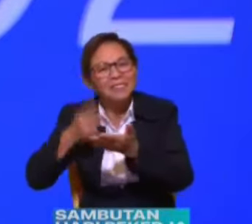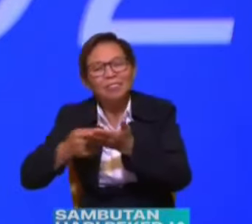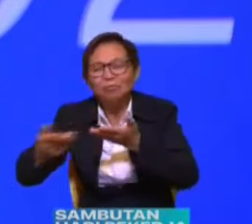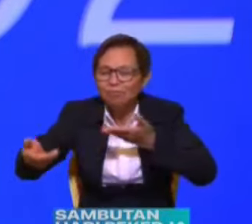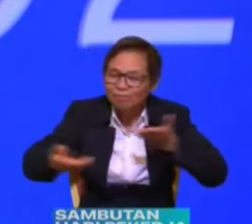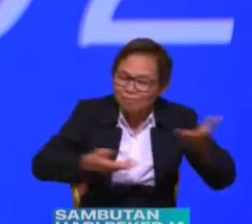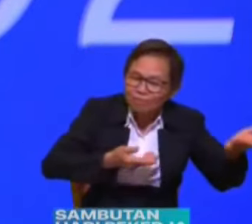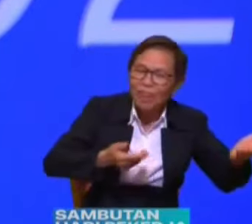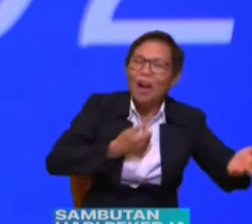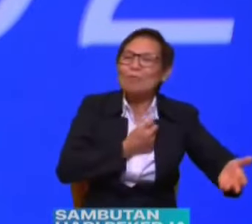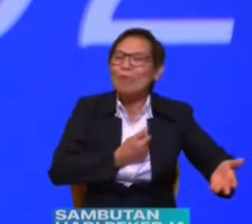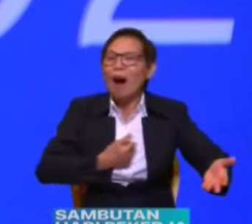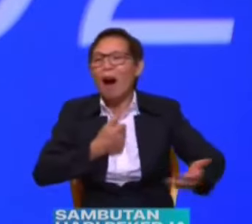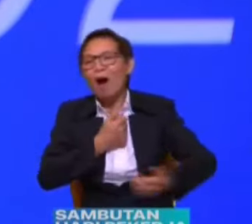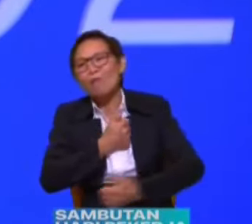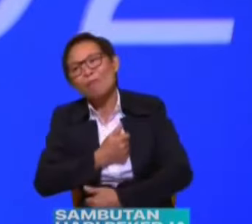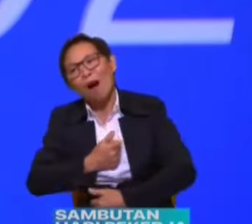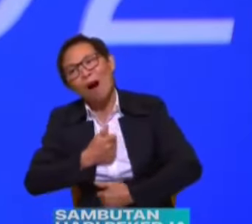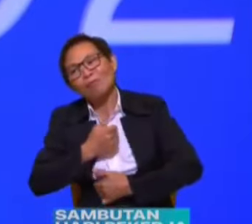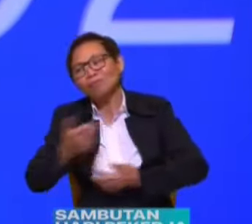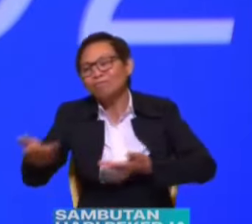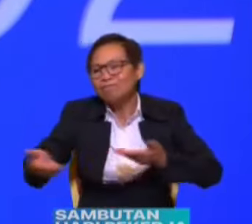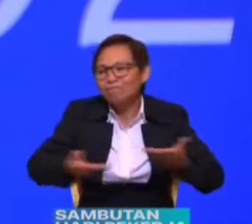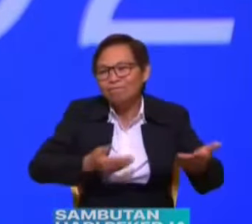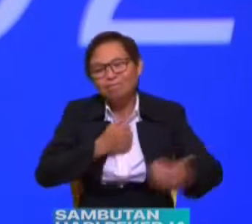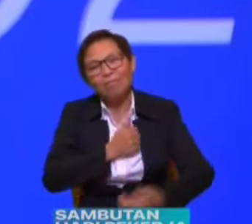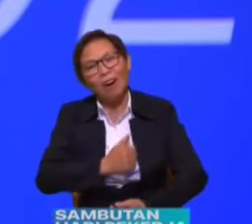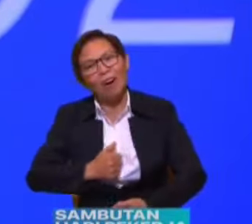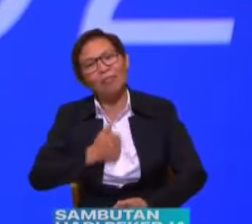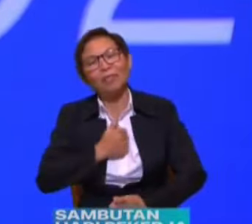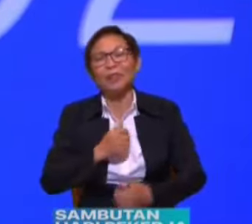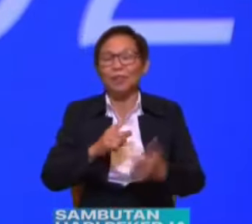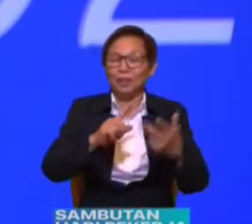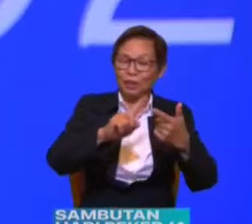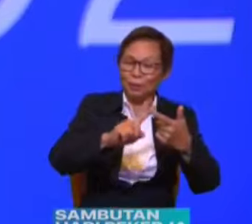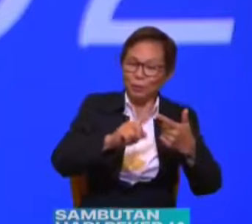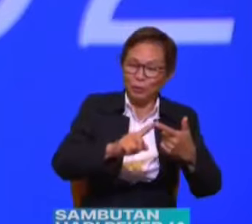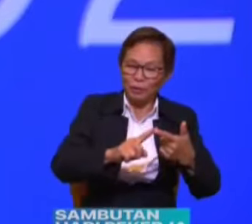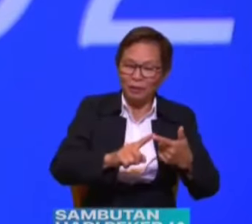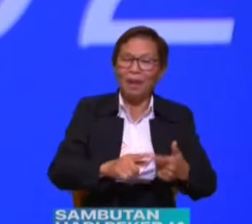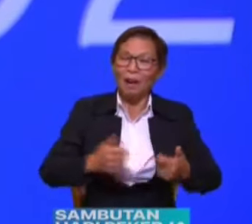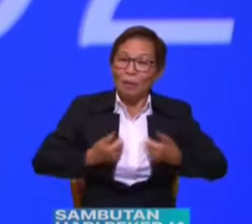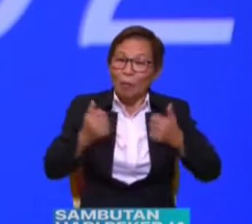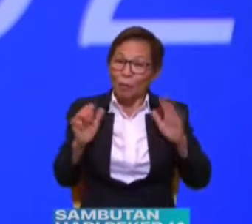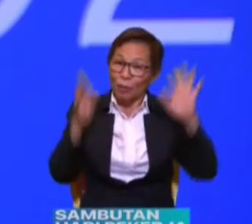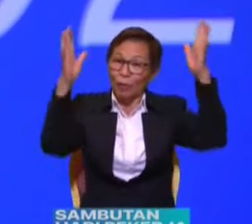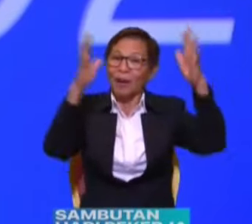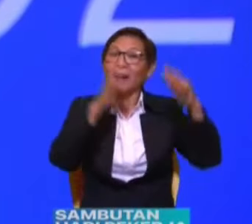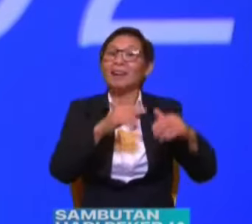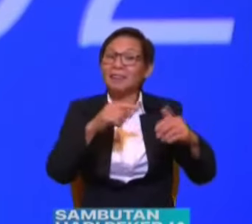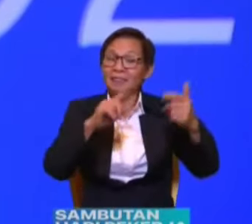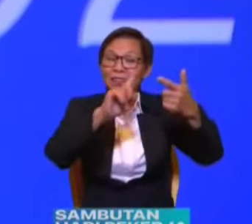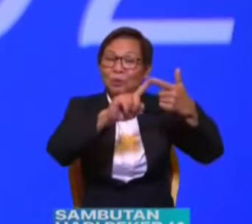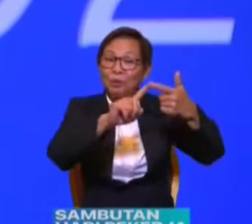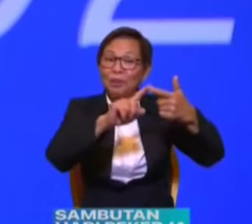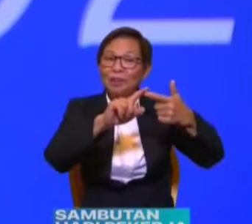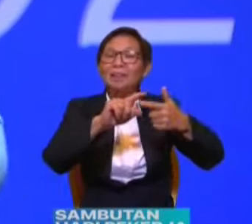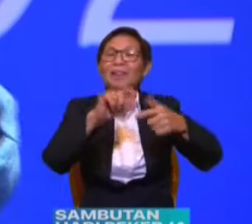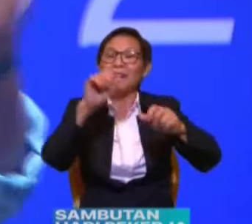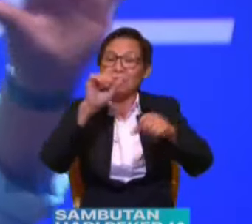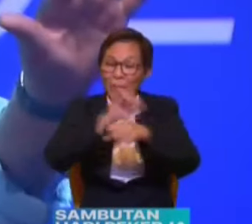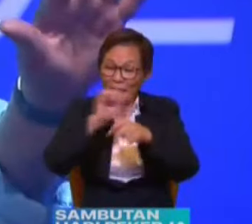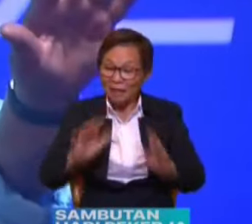saling memaaf-maafkan. Dan keduanya, selain benda Aidilfitri, adalah pekerja. Saya mahu